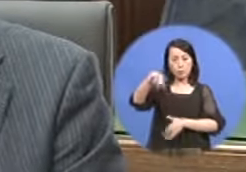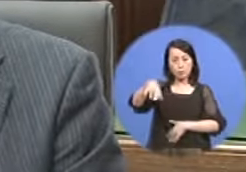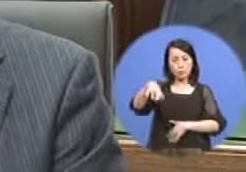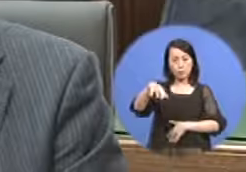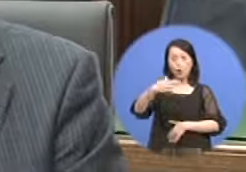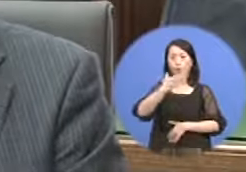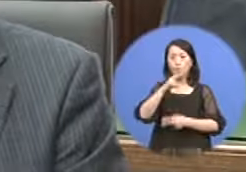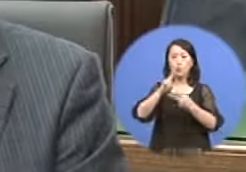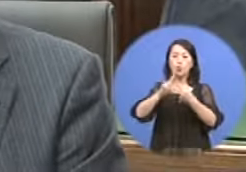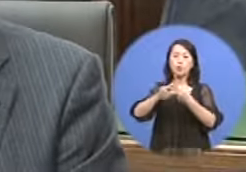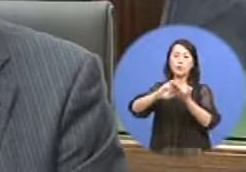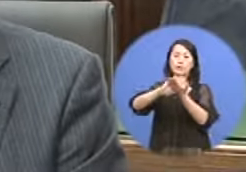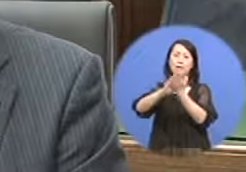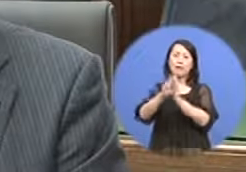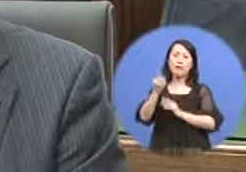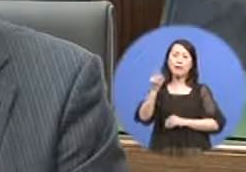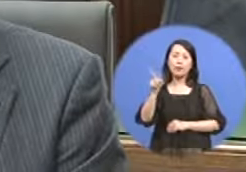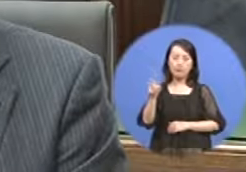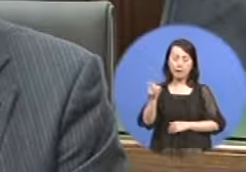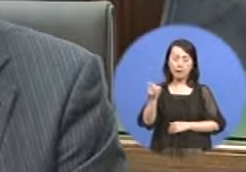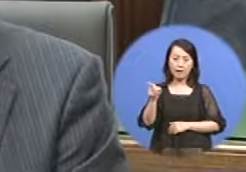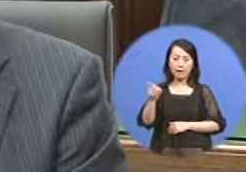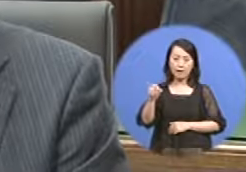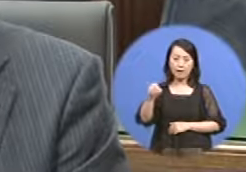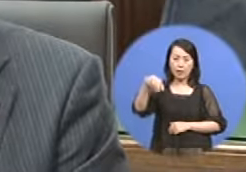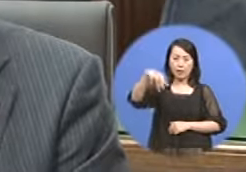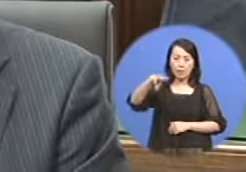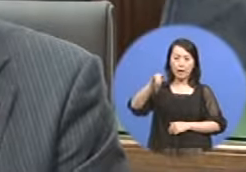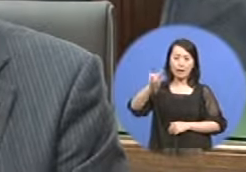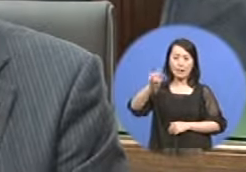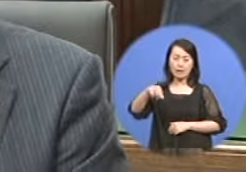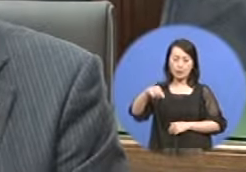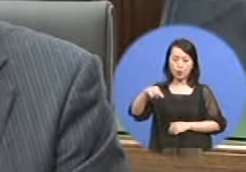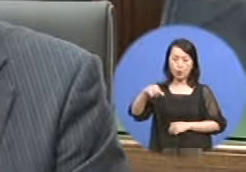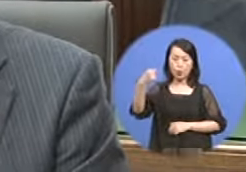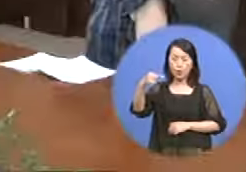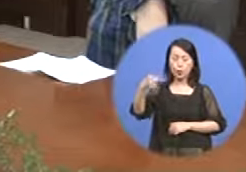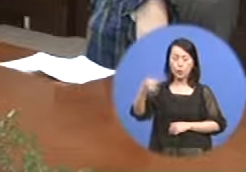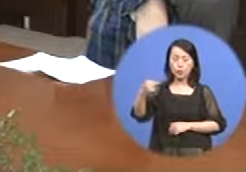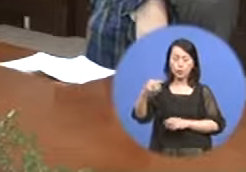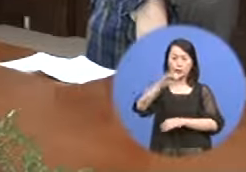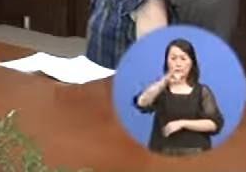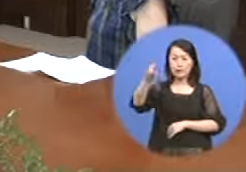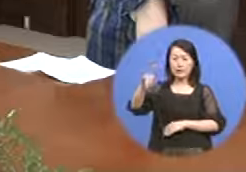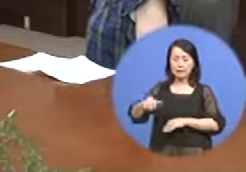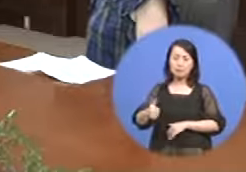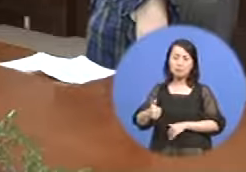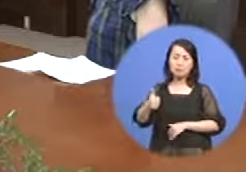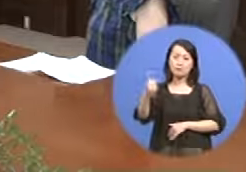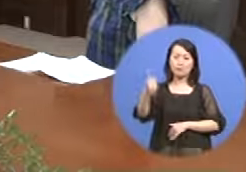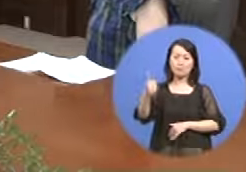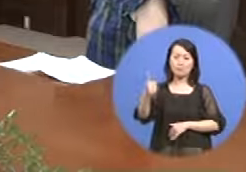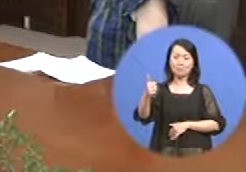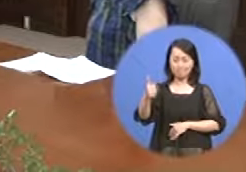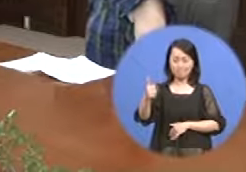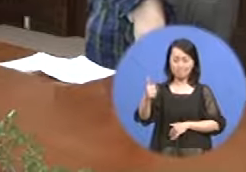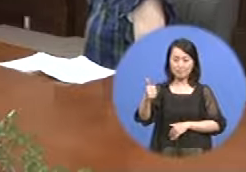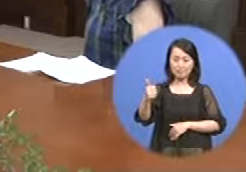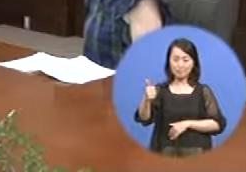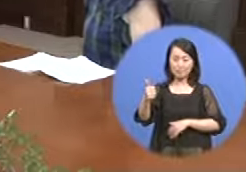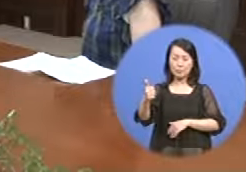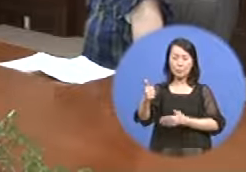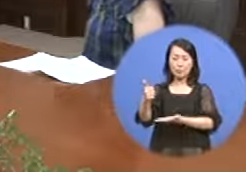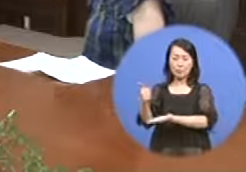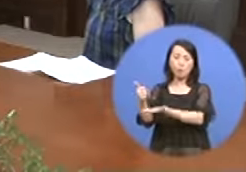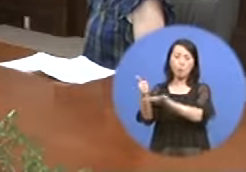ですね。はい、福井県から牧野さんという教育企画官、はい、教育長の次のポストなん